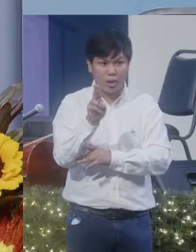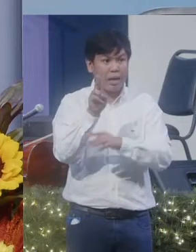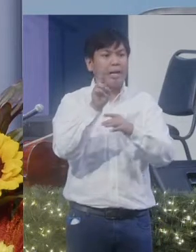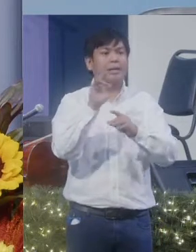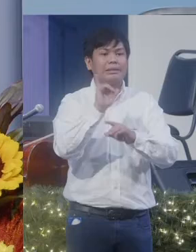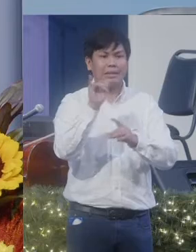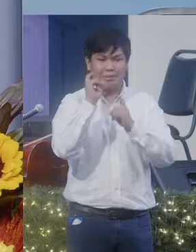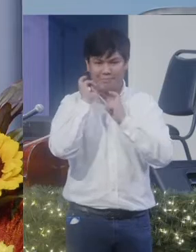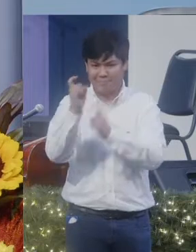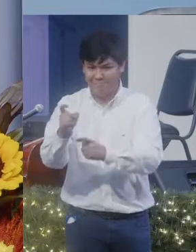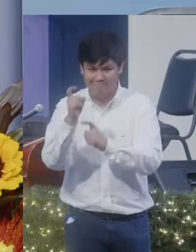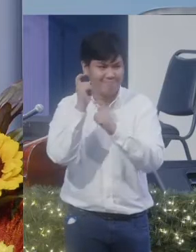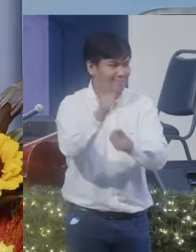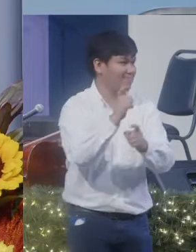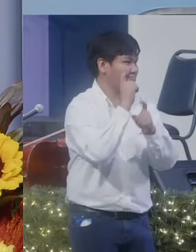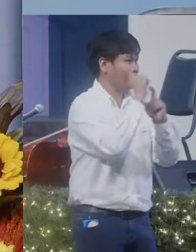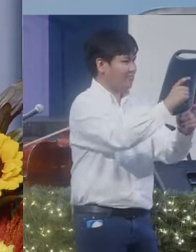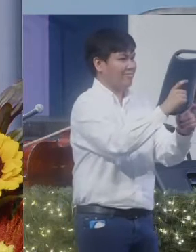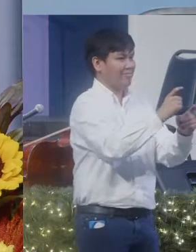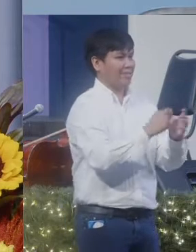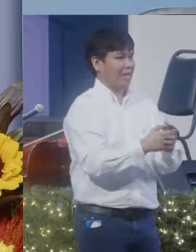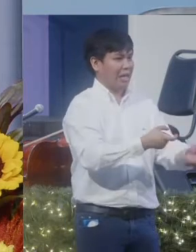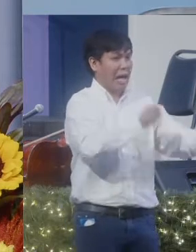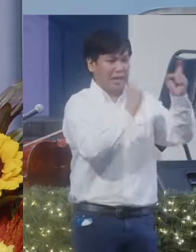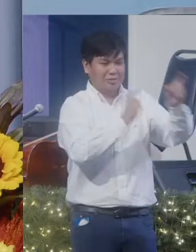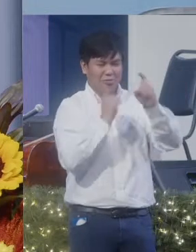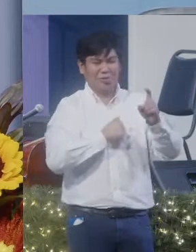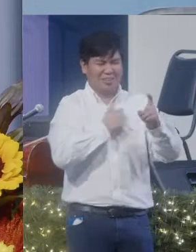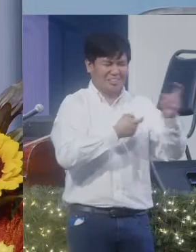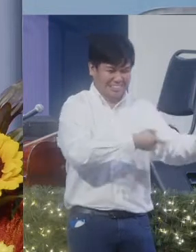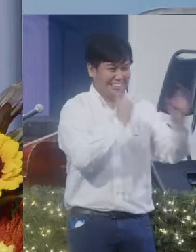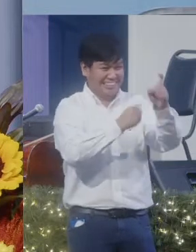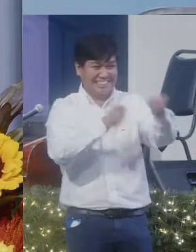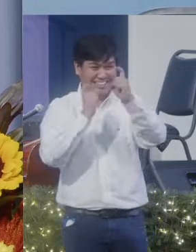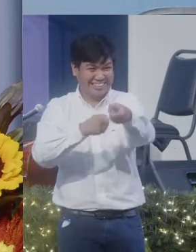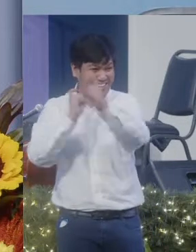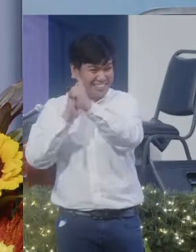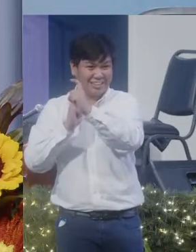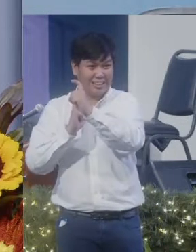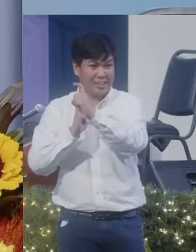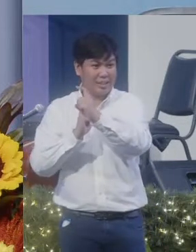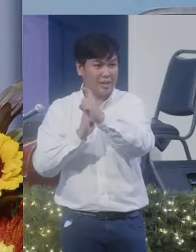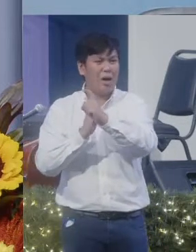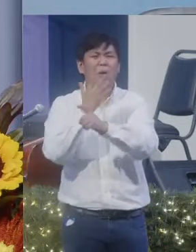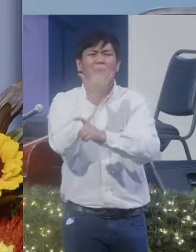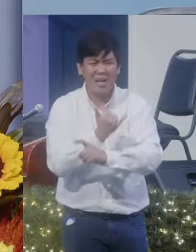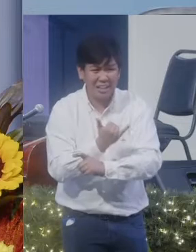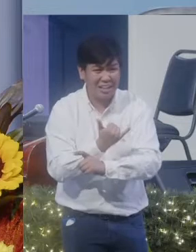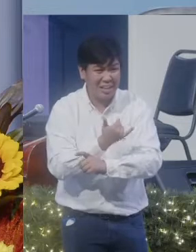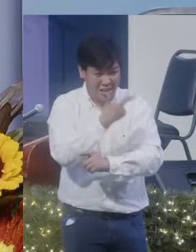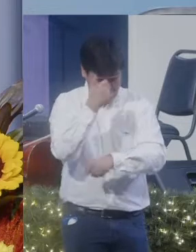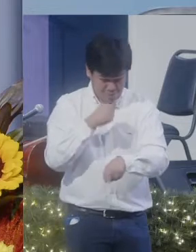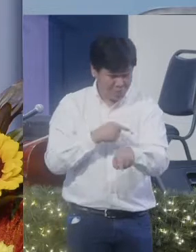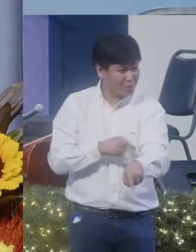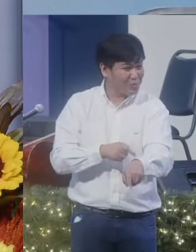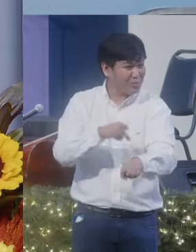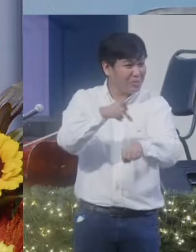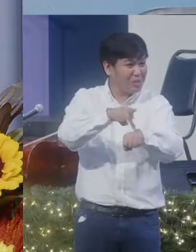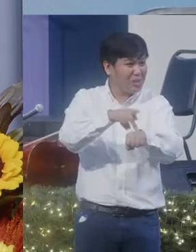pangingisda. Bakit? Kasi mangingisda si Simon. So ginamit niya ang mga